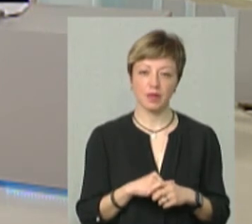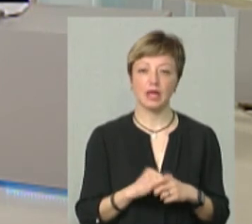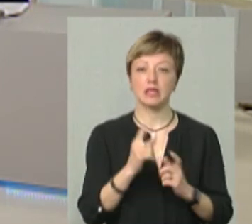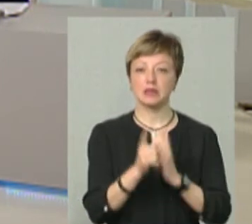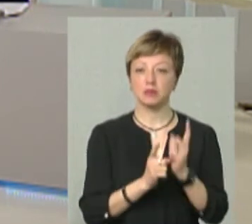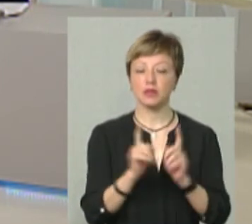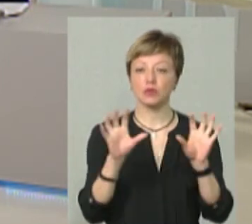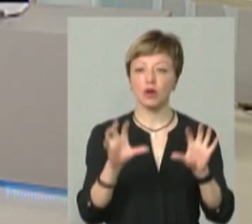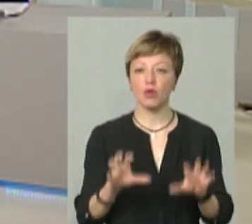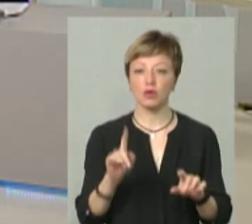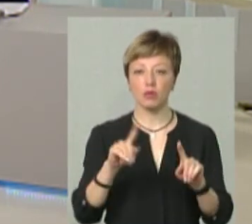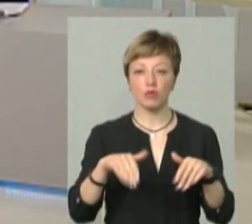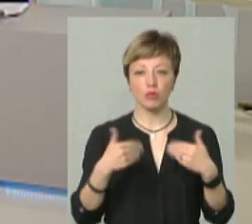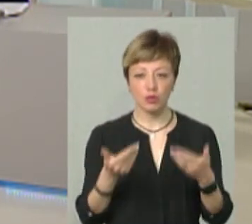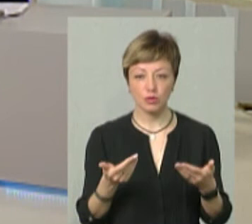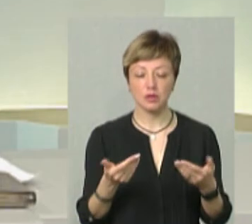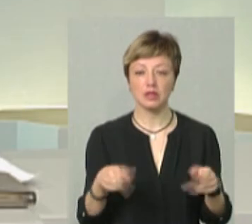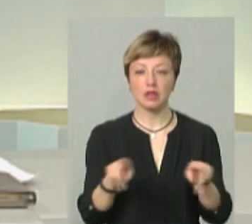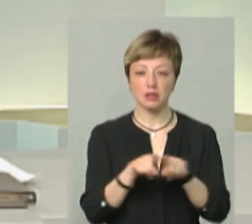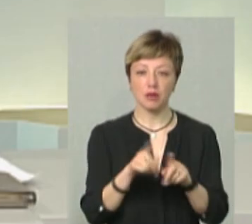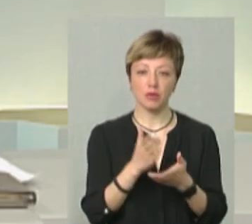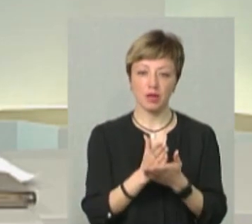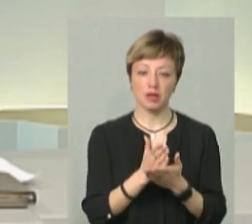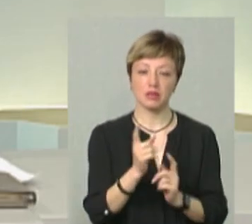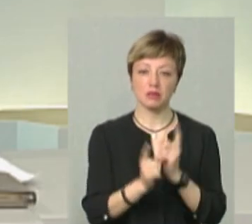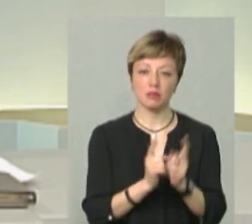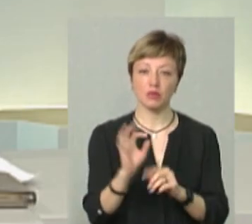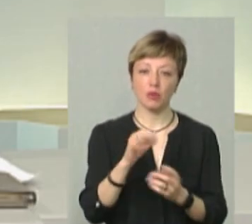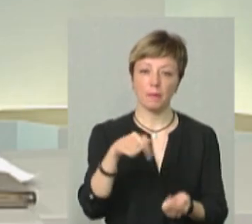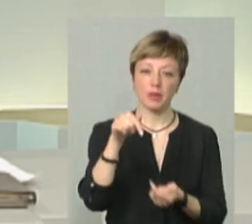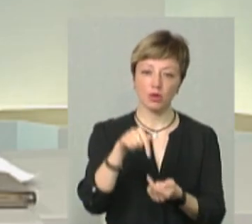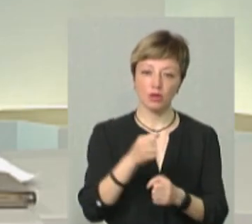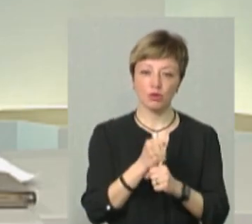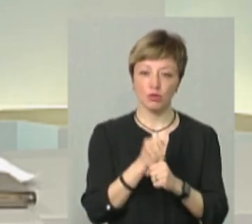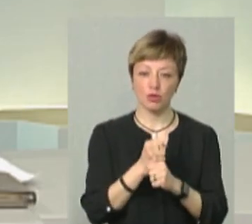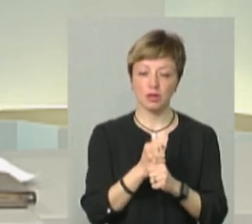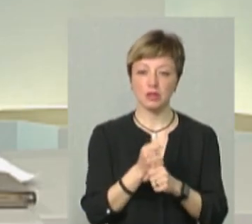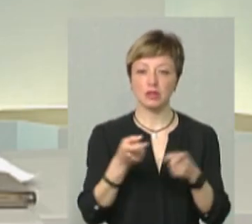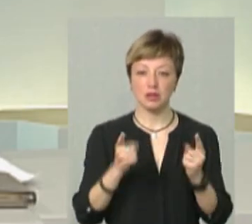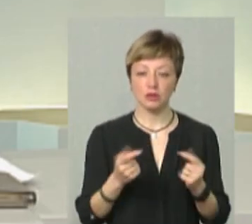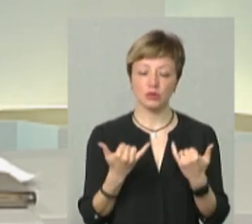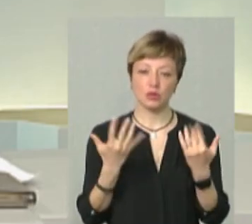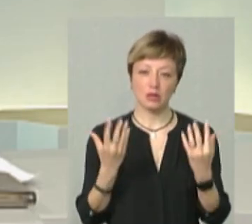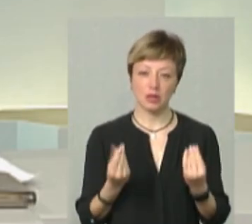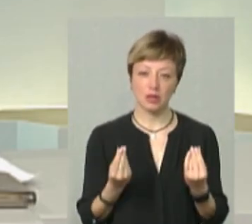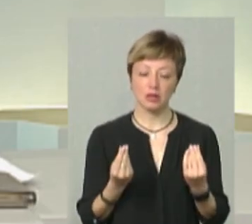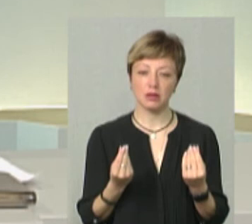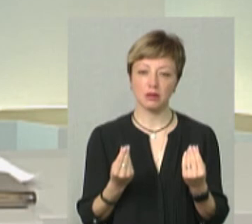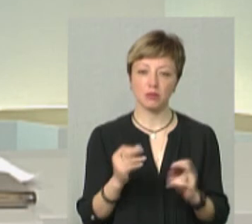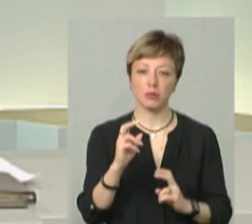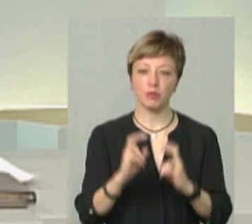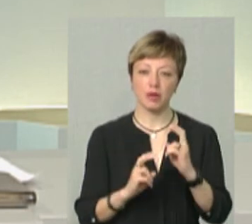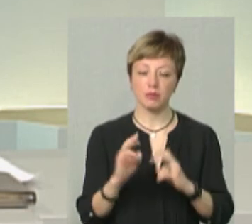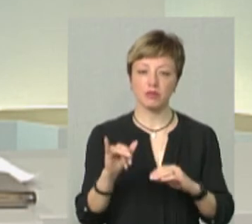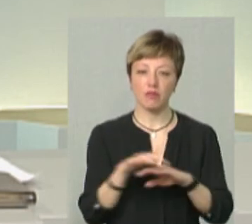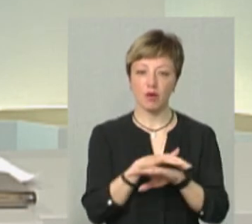до закону, які там пропонуються, там так само є зміни щодо підходящої роботи. Тому що дійсно на сьогоднішній день і